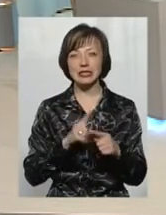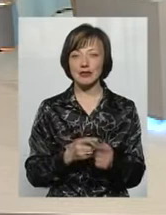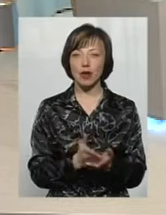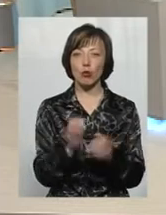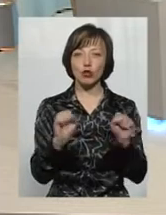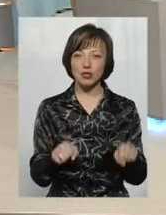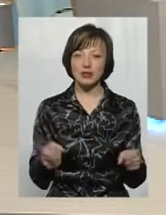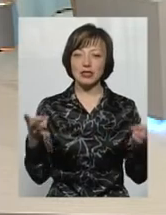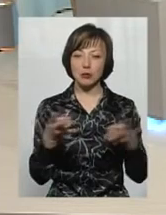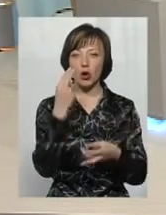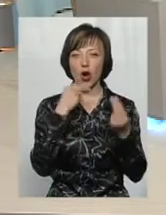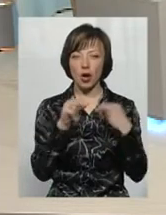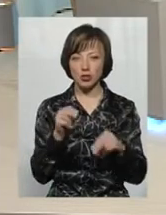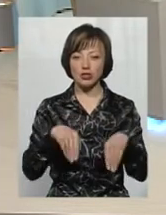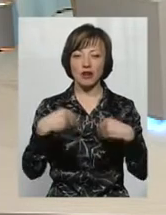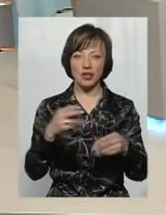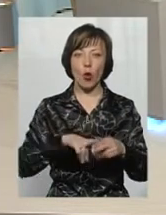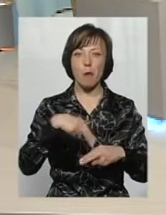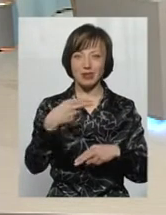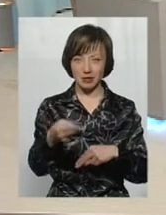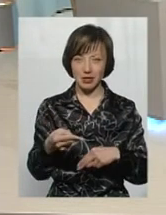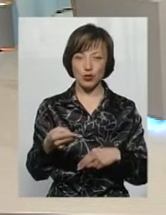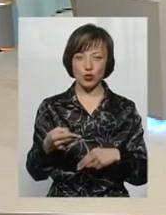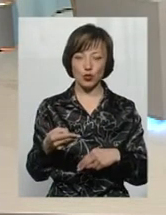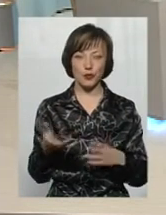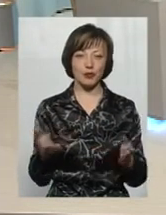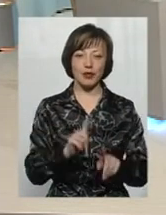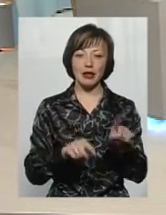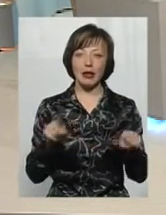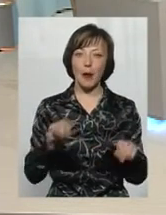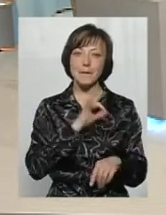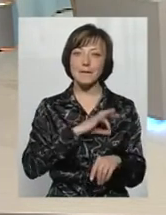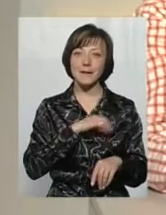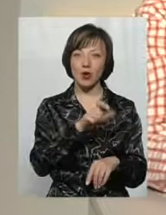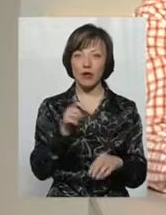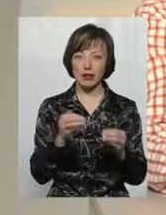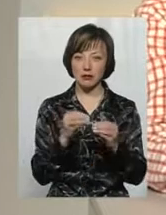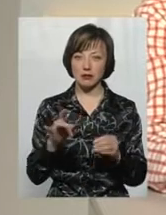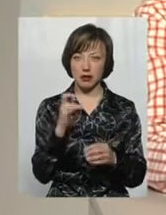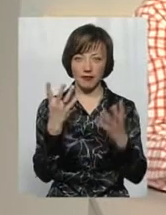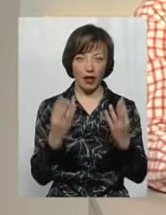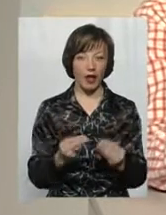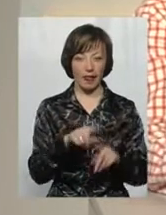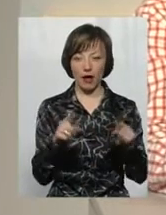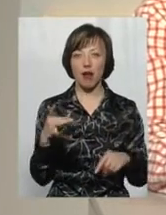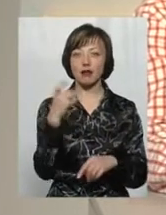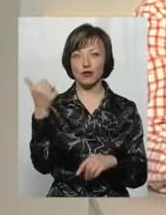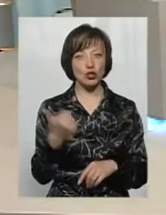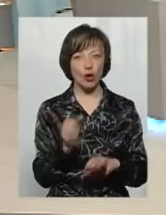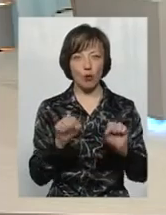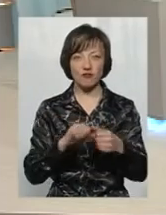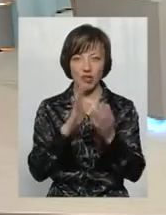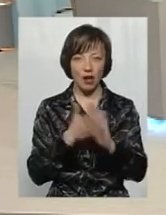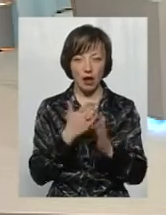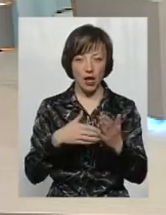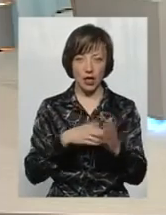що можливо все ж таки краще давати, тому що, знову ж таки, деякі пільговики їздять 10 разів на день, а деякі один раз на тиждень, а може і